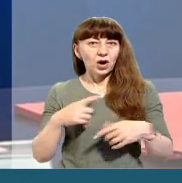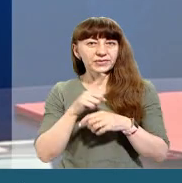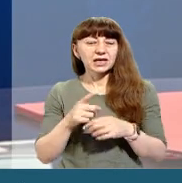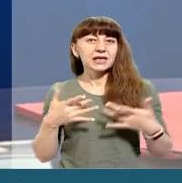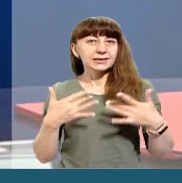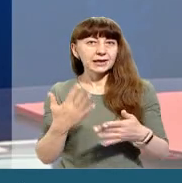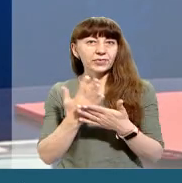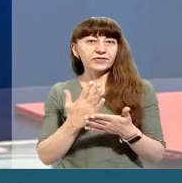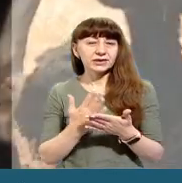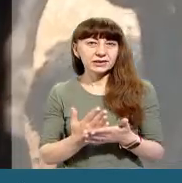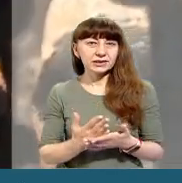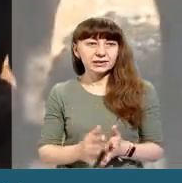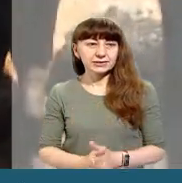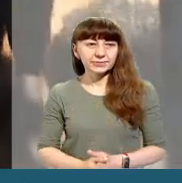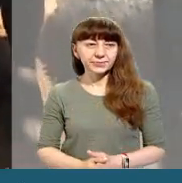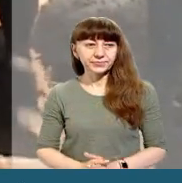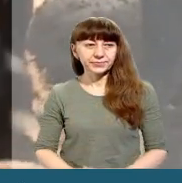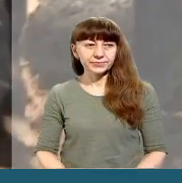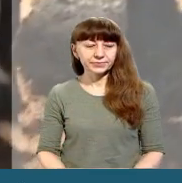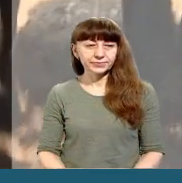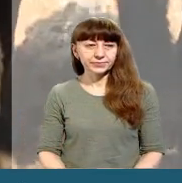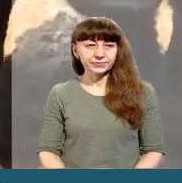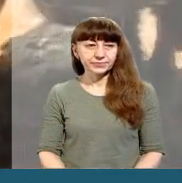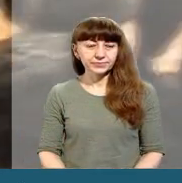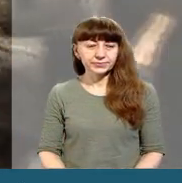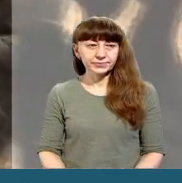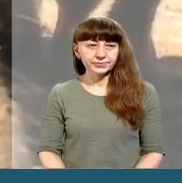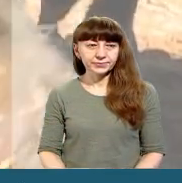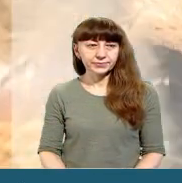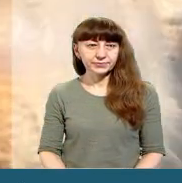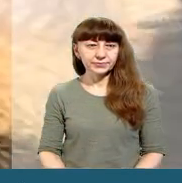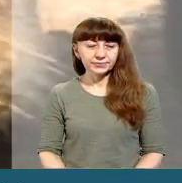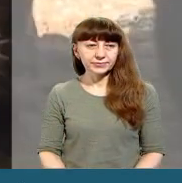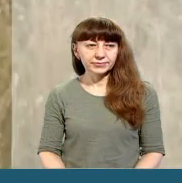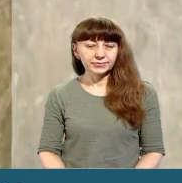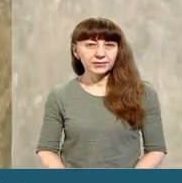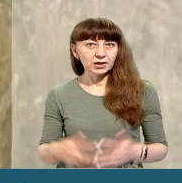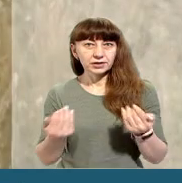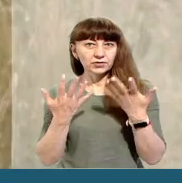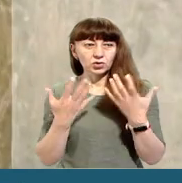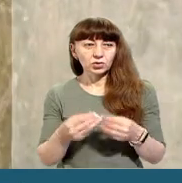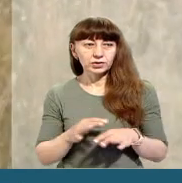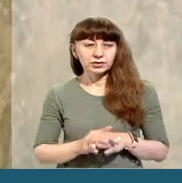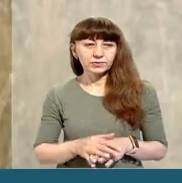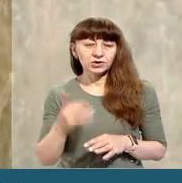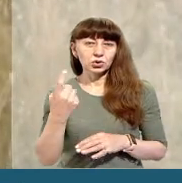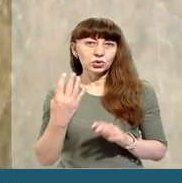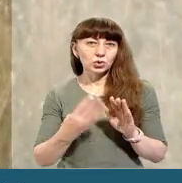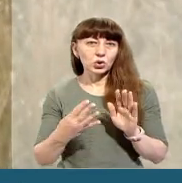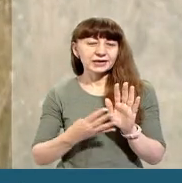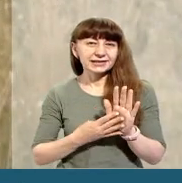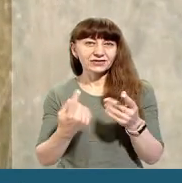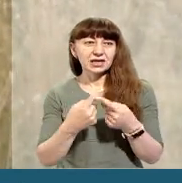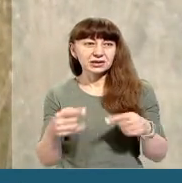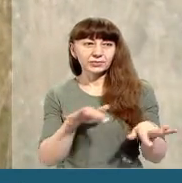12 миллион теңге бөлінді. Бүгінгі таңда карантинде бойынша 149 іс-шара өткізілді. Оның барысында 48 бас малдан ауру